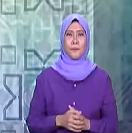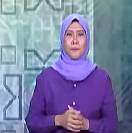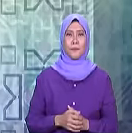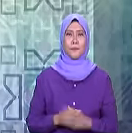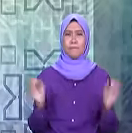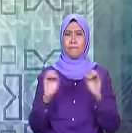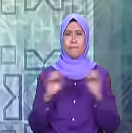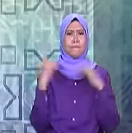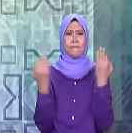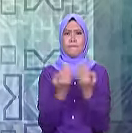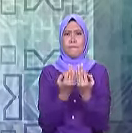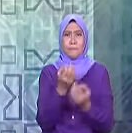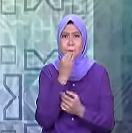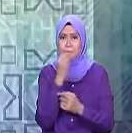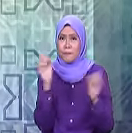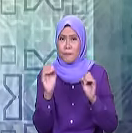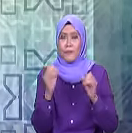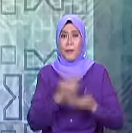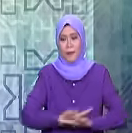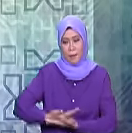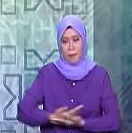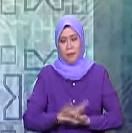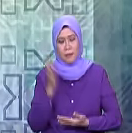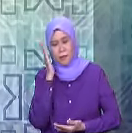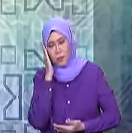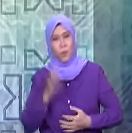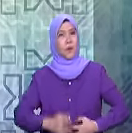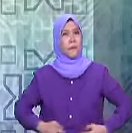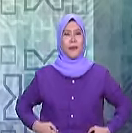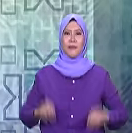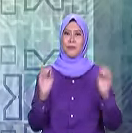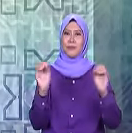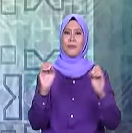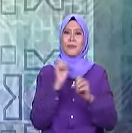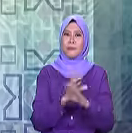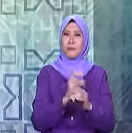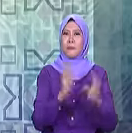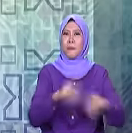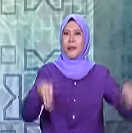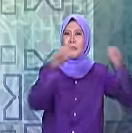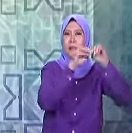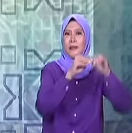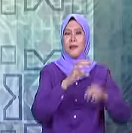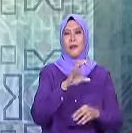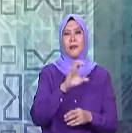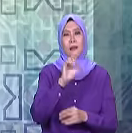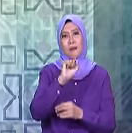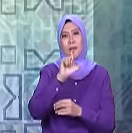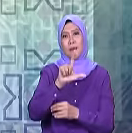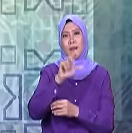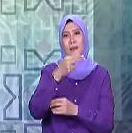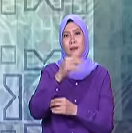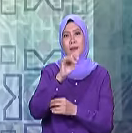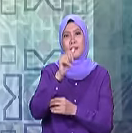Tiada keluarga yang tidak makan, tiada anak-anak yang tertidur kelaparan. Itu tekad dan usaha Masjid Al-Ihsan Kampung Johong Jasin